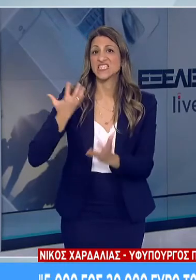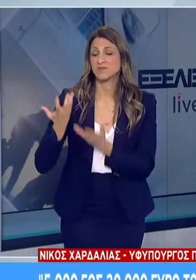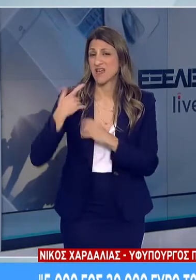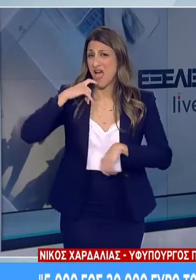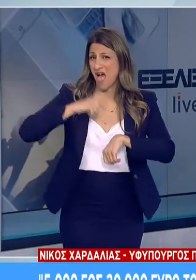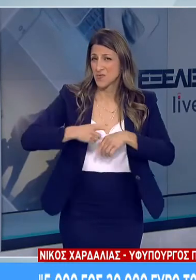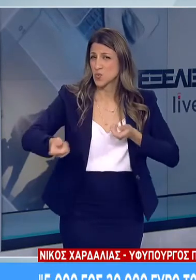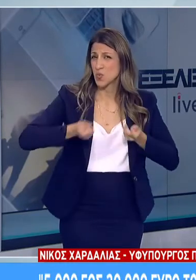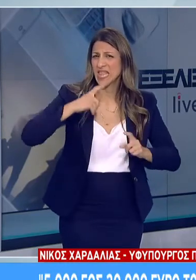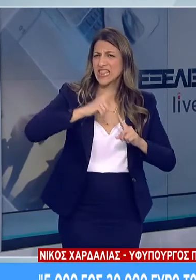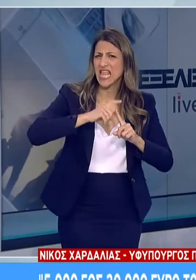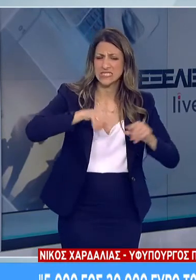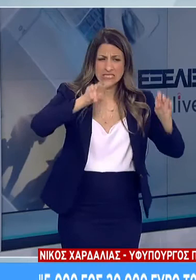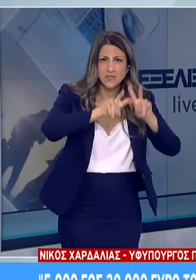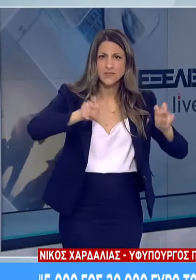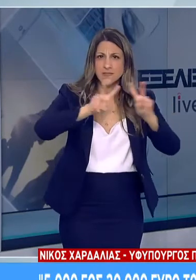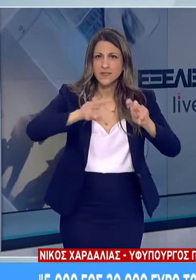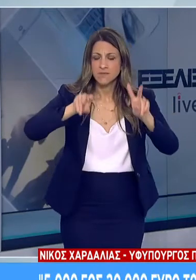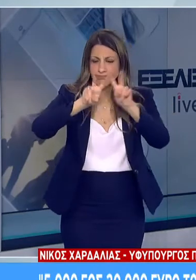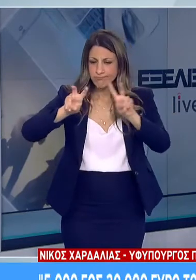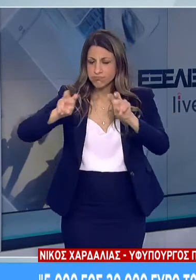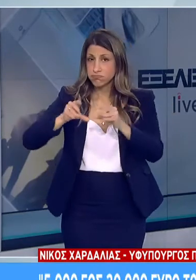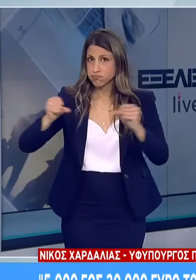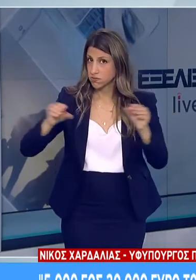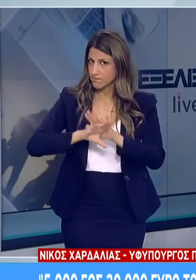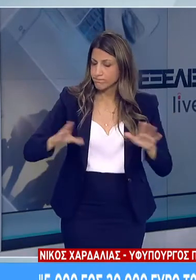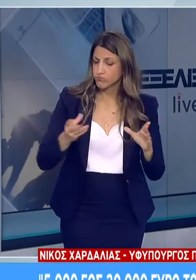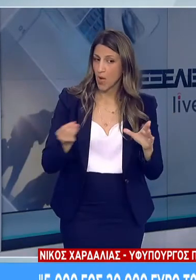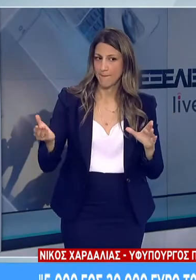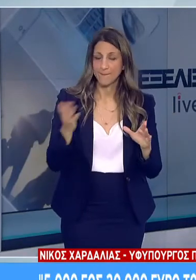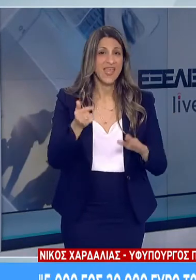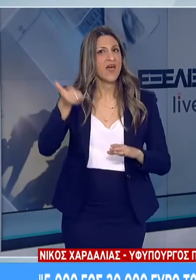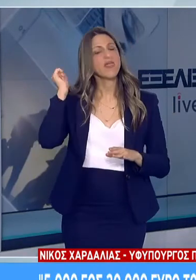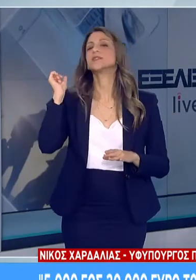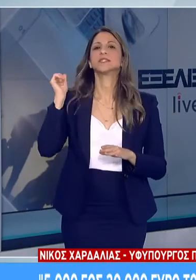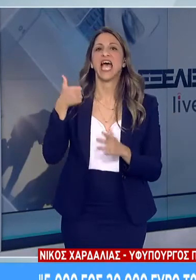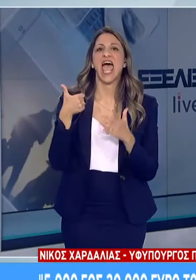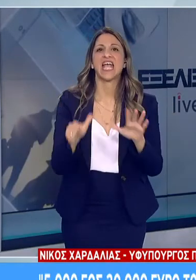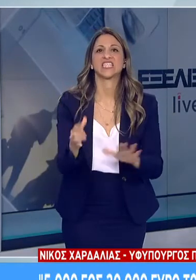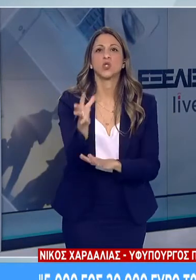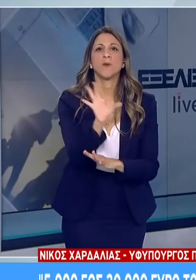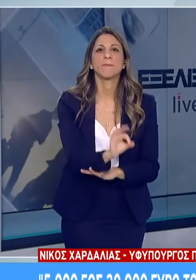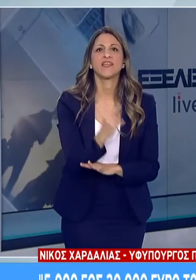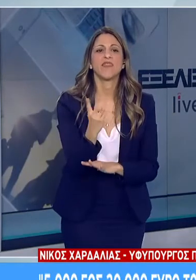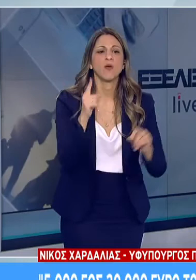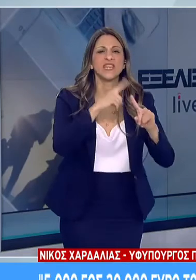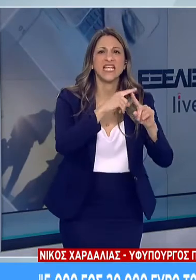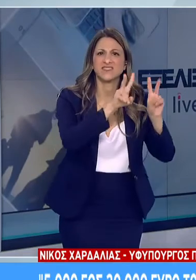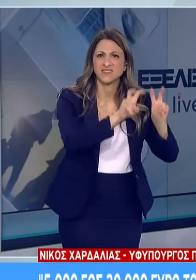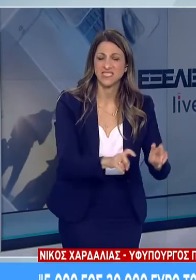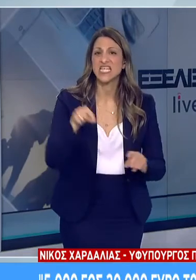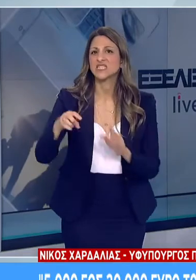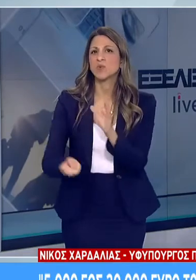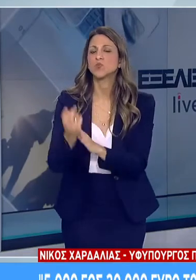εξέλιξη η επιχείρηση που από χθες έχουμε οριστικοποιήσει. Χθες λάβαμε 652 δείγματα, σήμερα άλλα